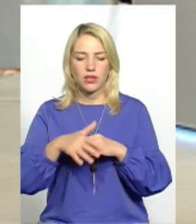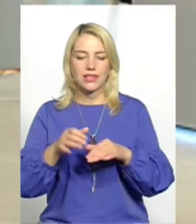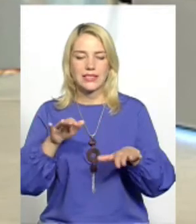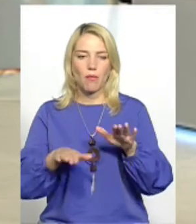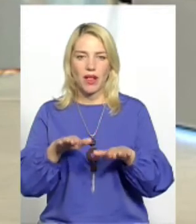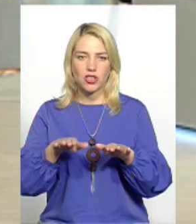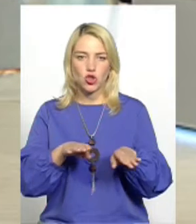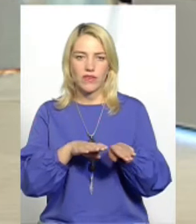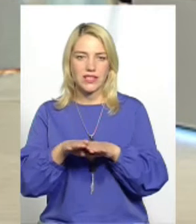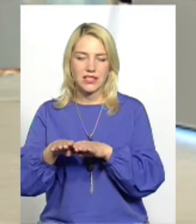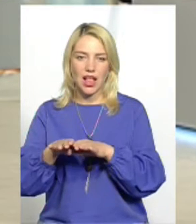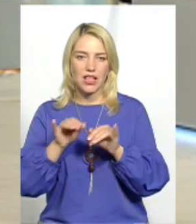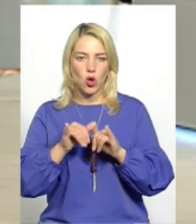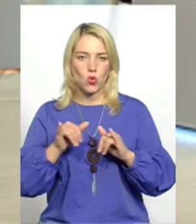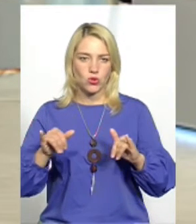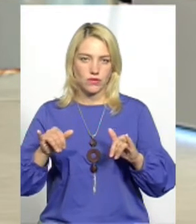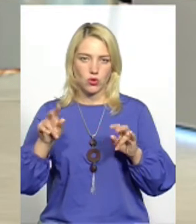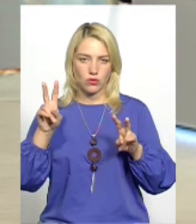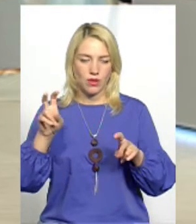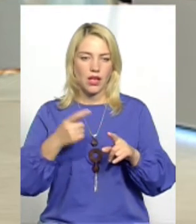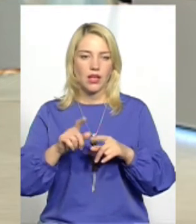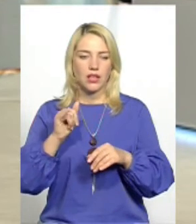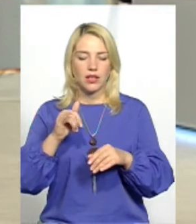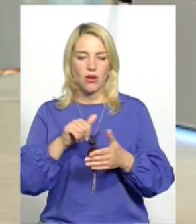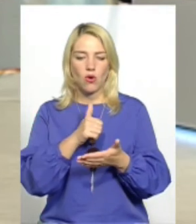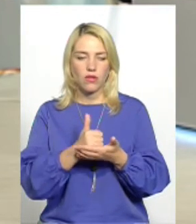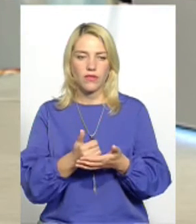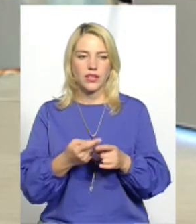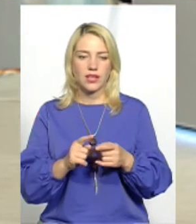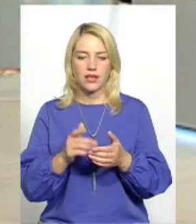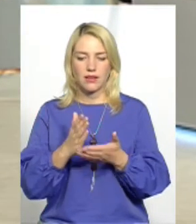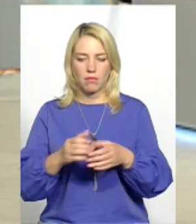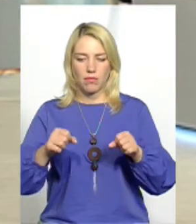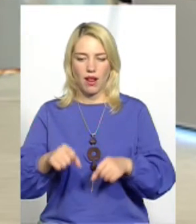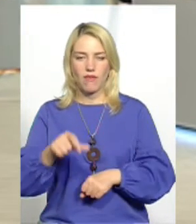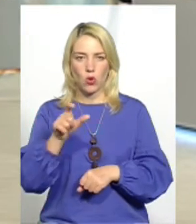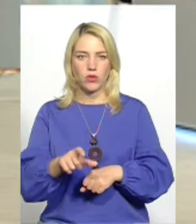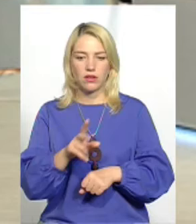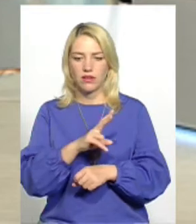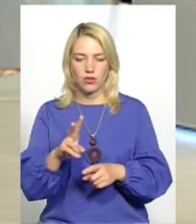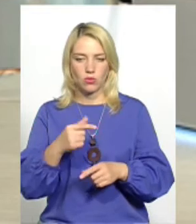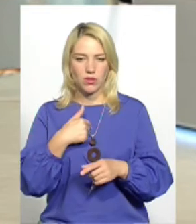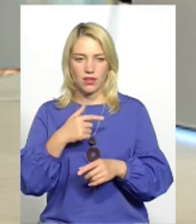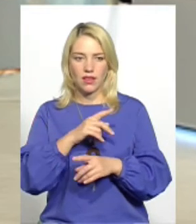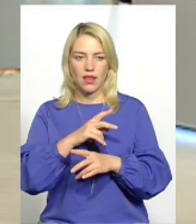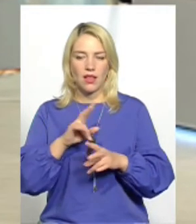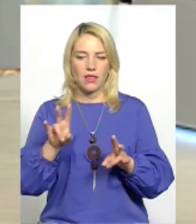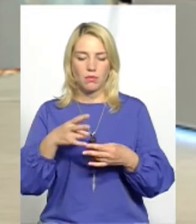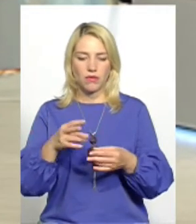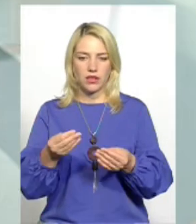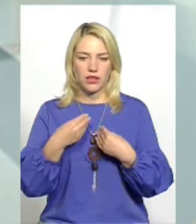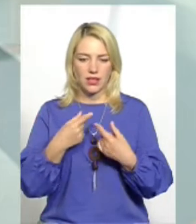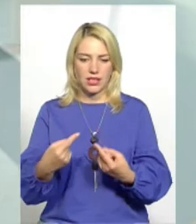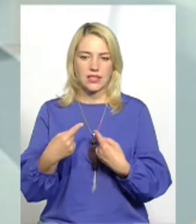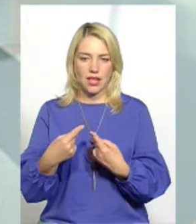розвиток. А саме головне, що воно йде як права людини. Ніхто мені не повинен створювати загрозу